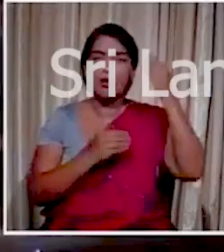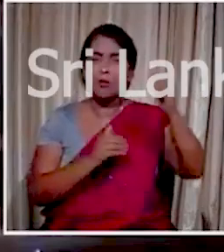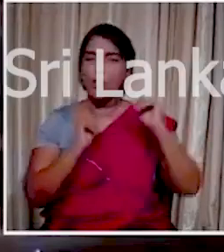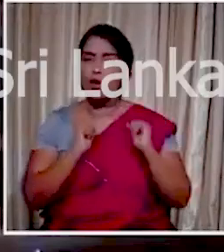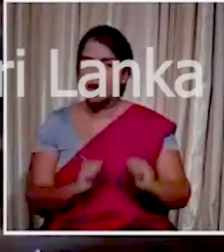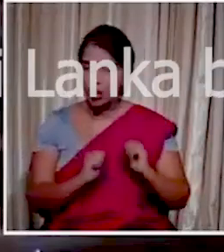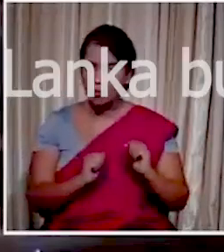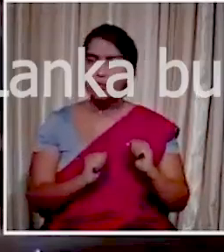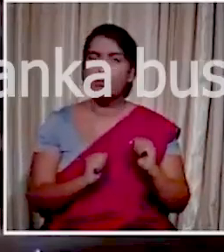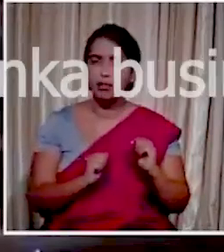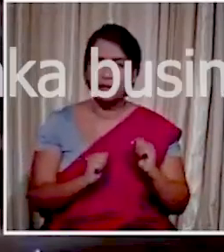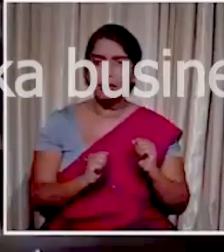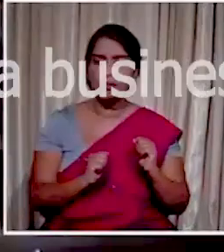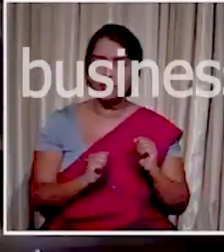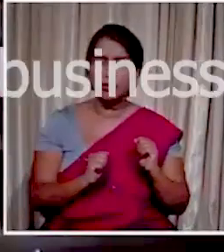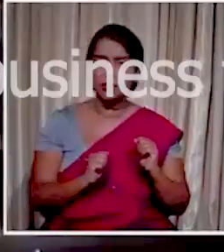වේවිද කියලා